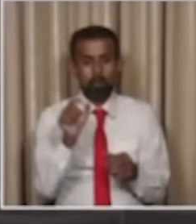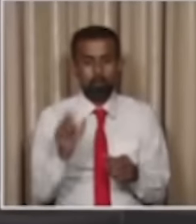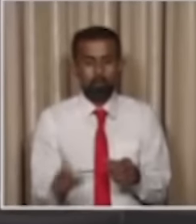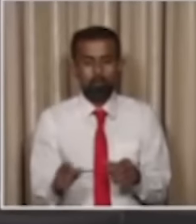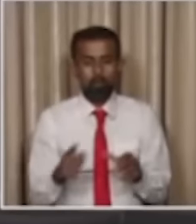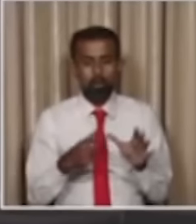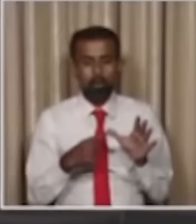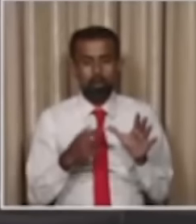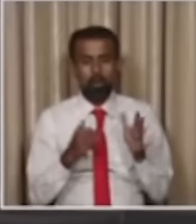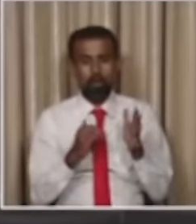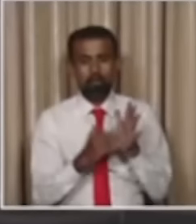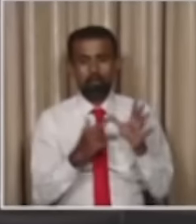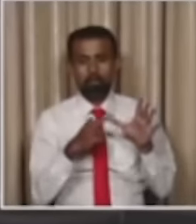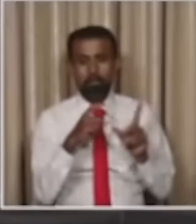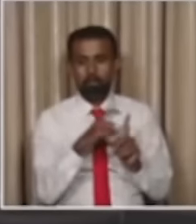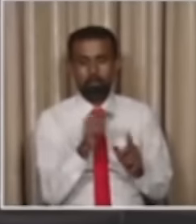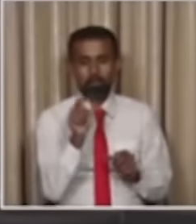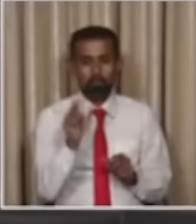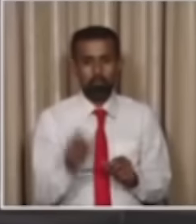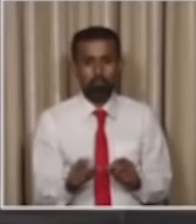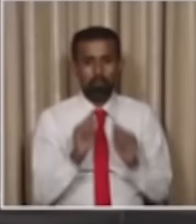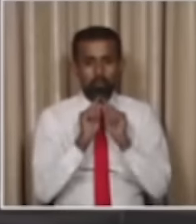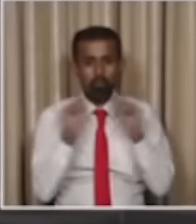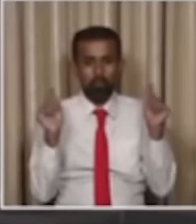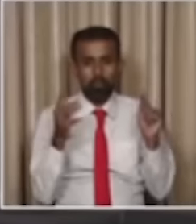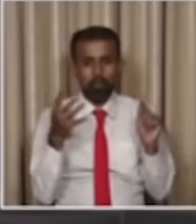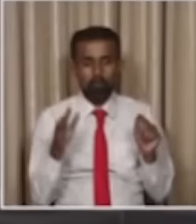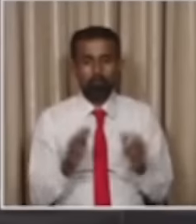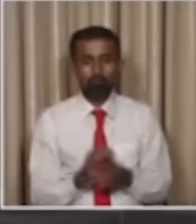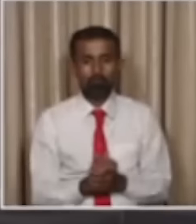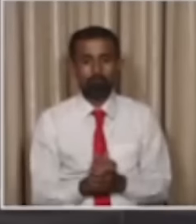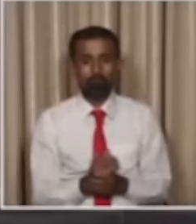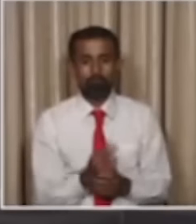අසාද් මෞලානා නැමැත්තා ප්‍රකාශ කර ඇති පරිදි